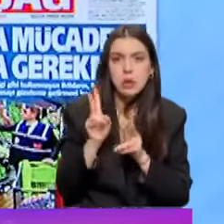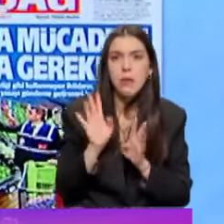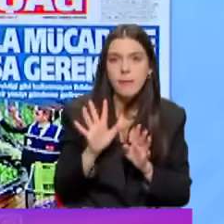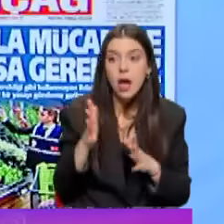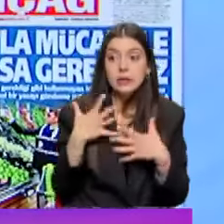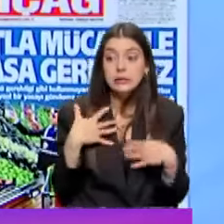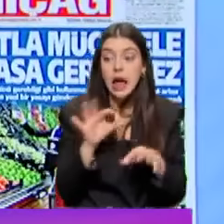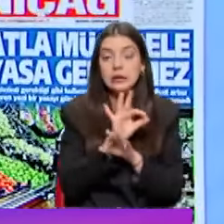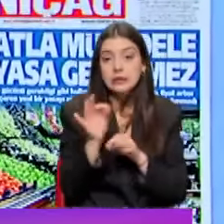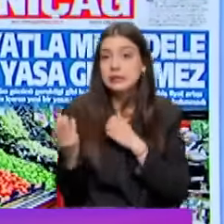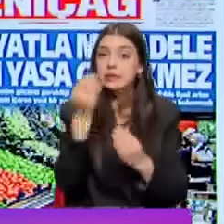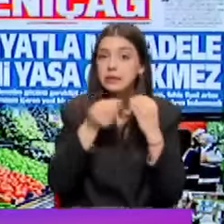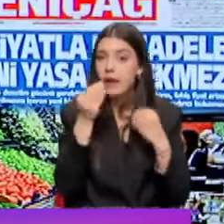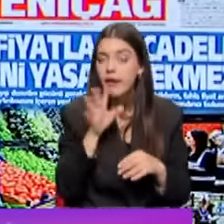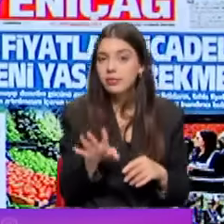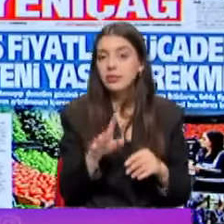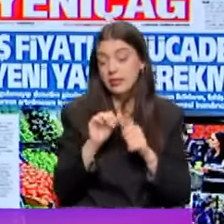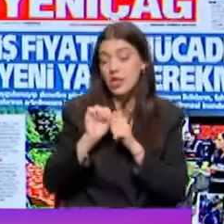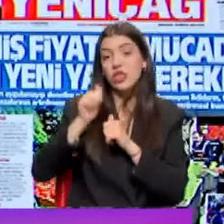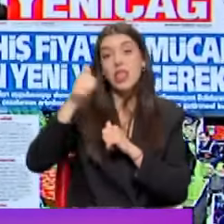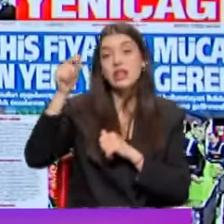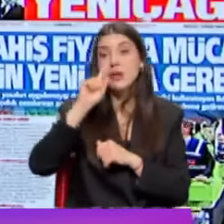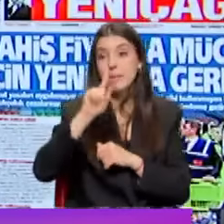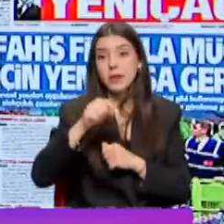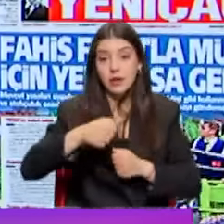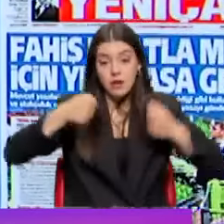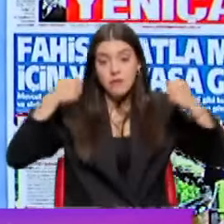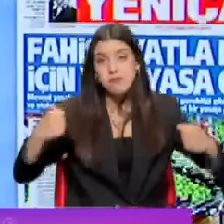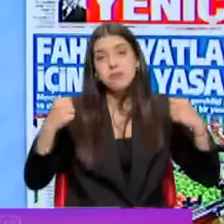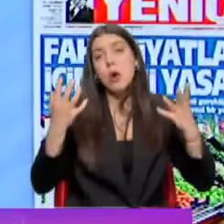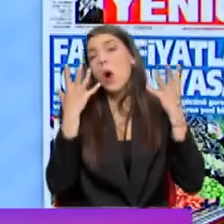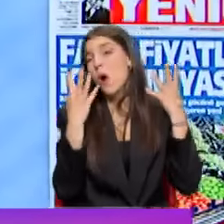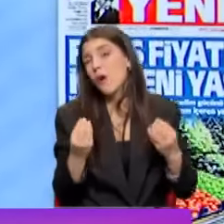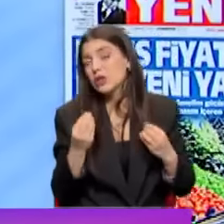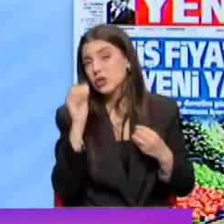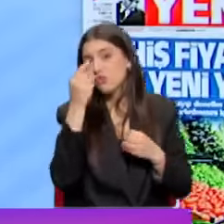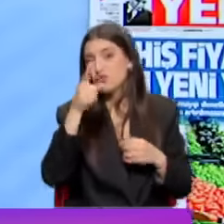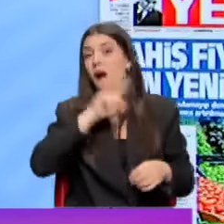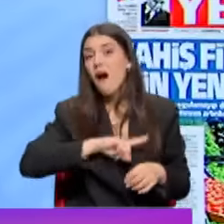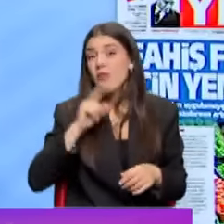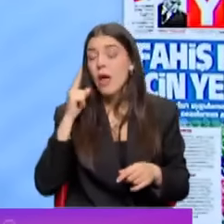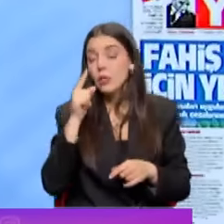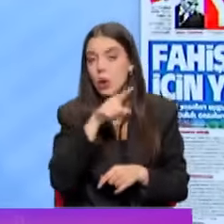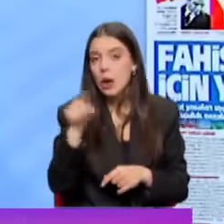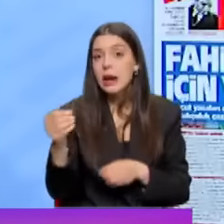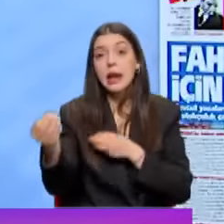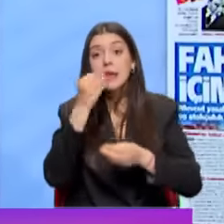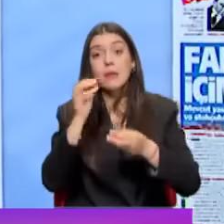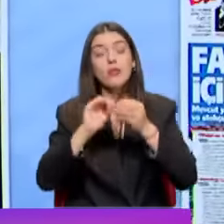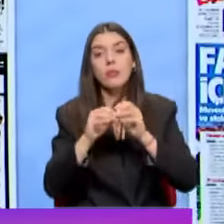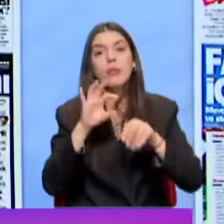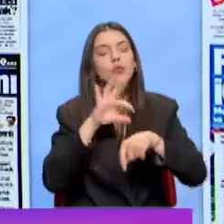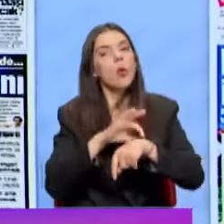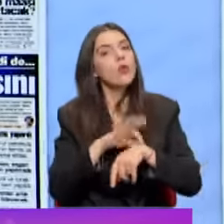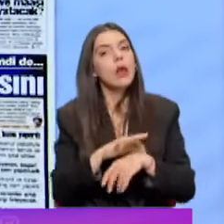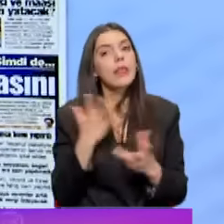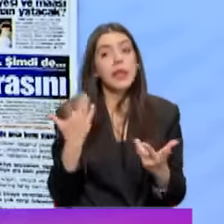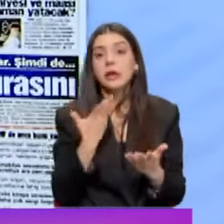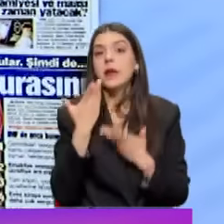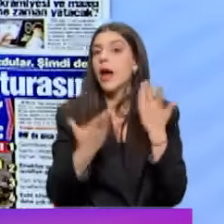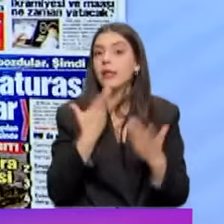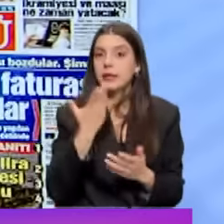sağlıksız beslenen ve geleceğin birer obez olmaya aday çocukların beslenme sorunları bakın Doktorlar tarafından